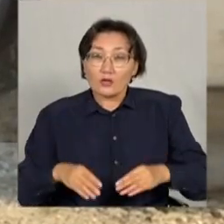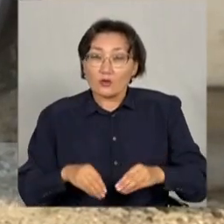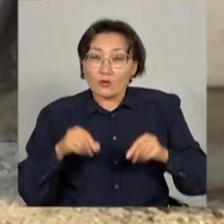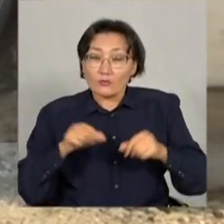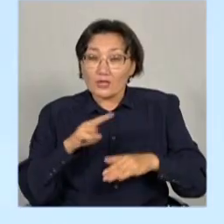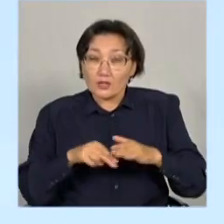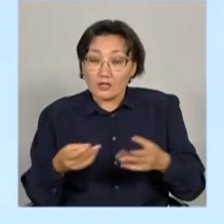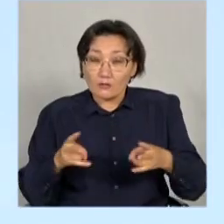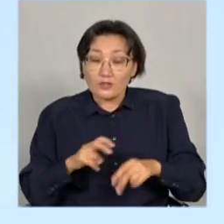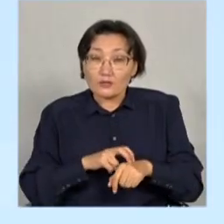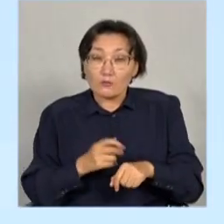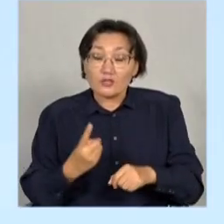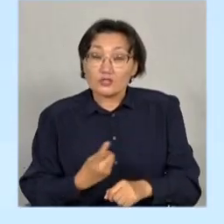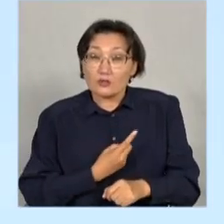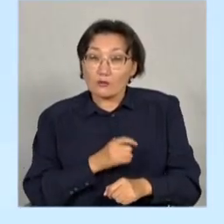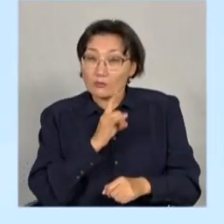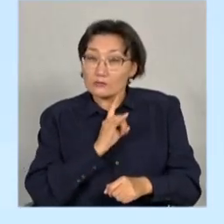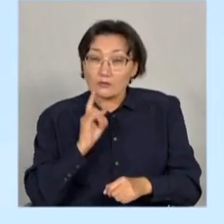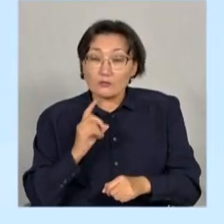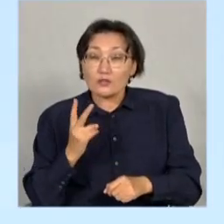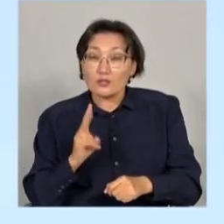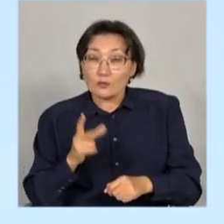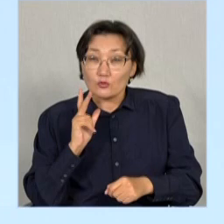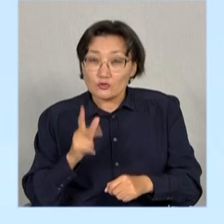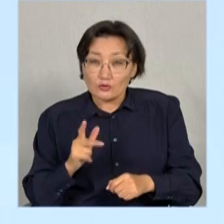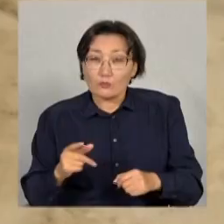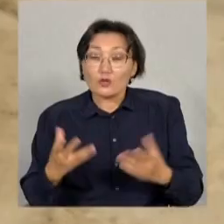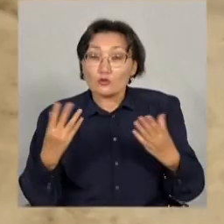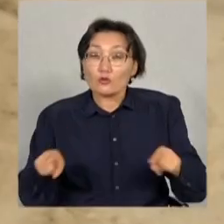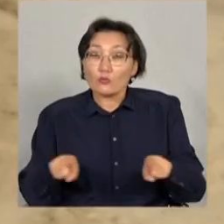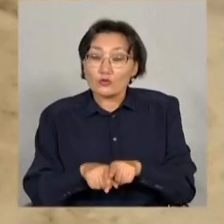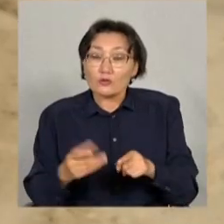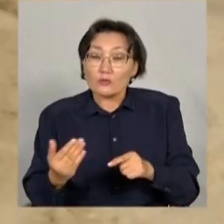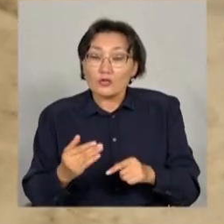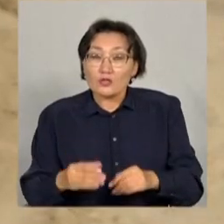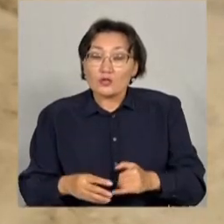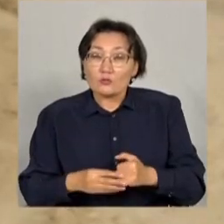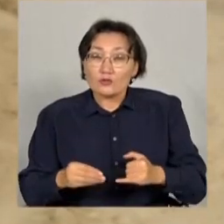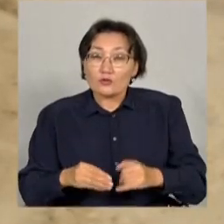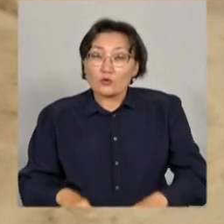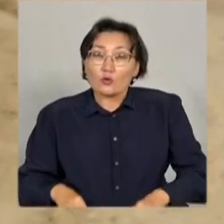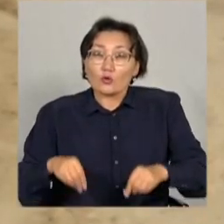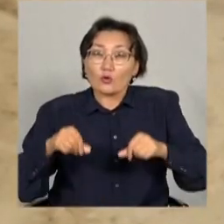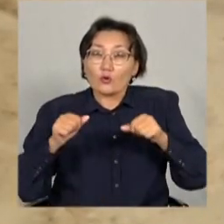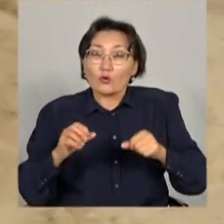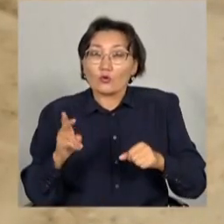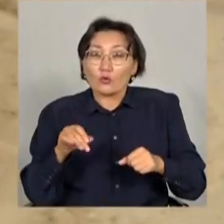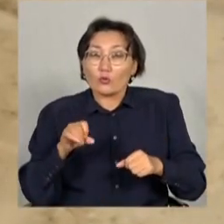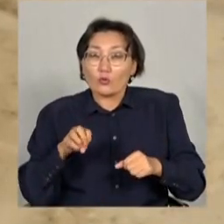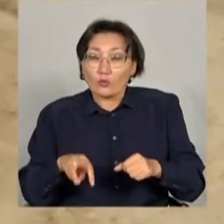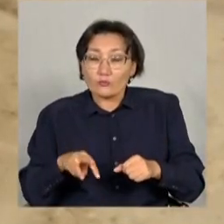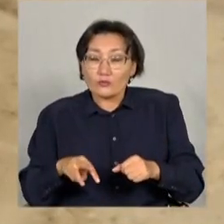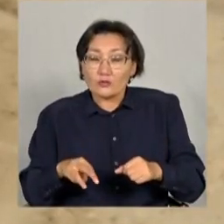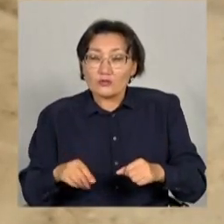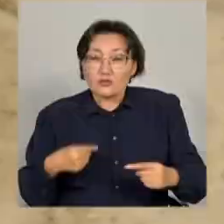деп қорқады. Жалғыз бастан аның 2 жылдан бері көрген күн осы. Құмның азабын көрдік. Аптасына 1-2